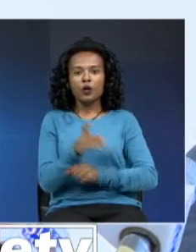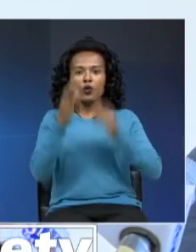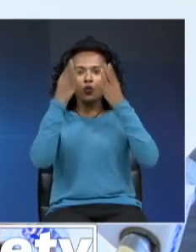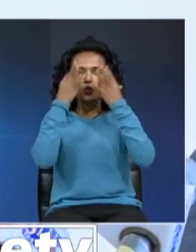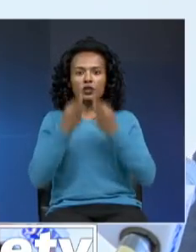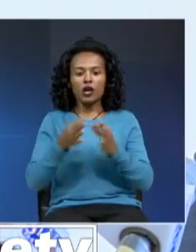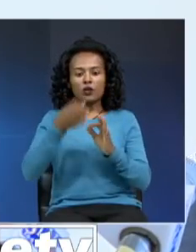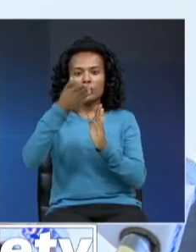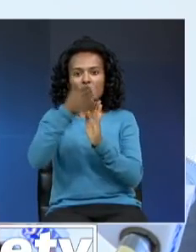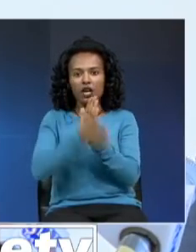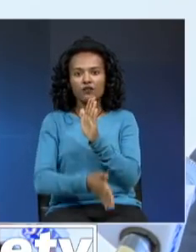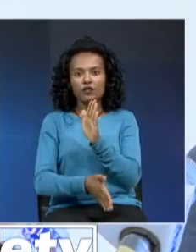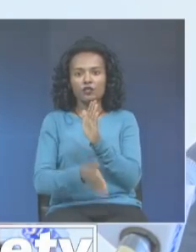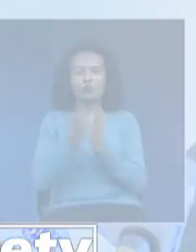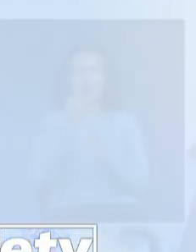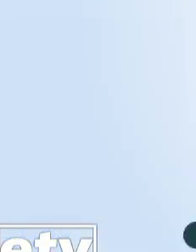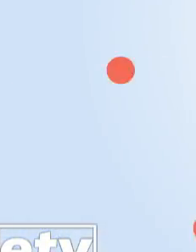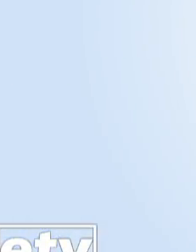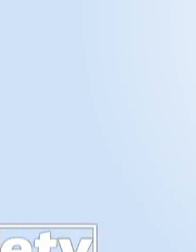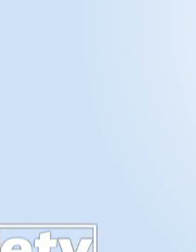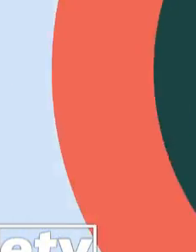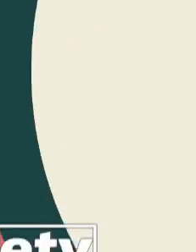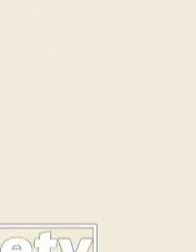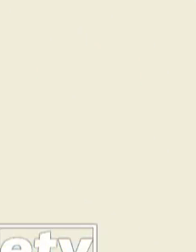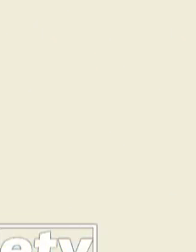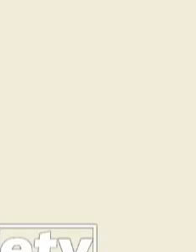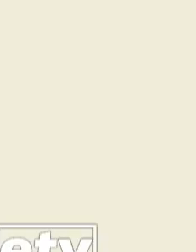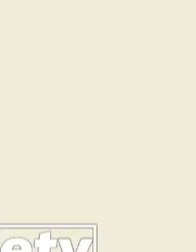ውሳኔውን እንዲያስፈጽሙ ታዟል።